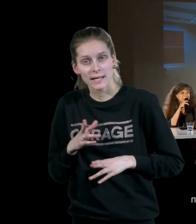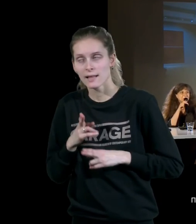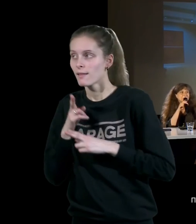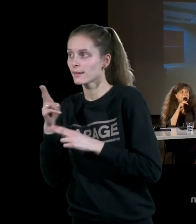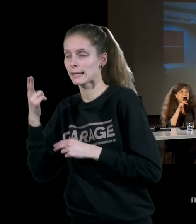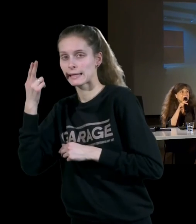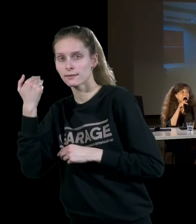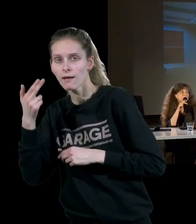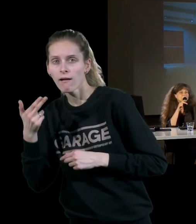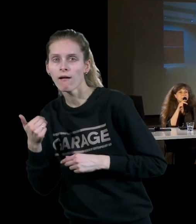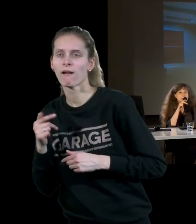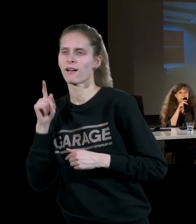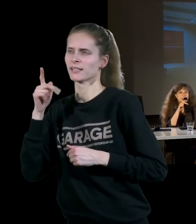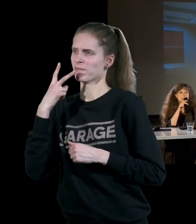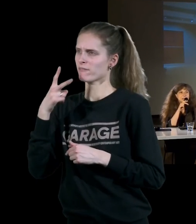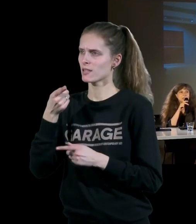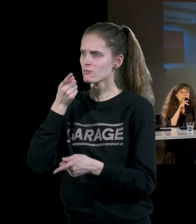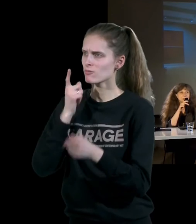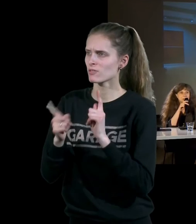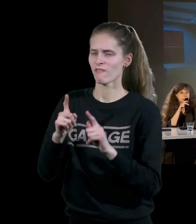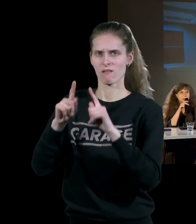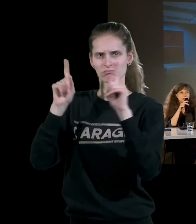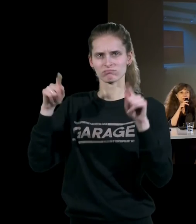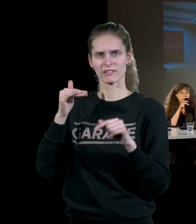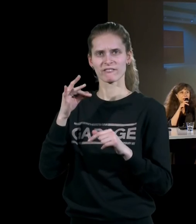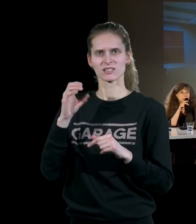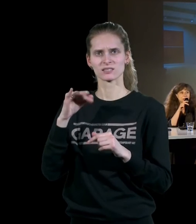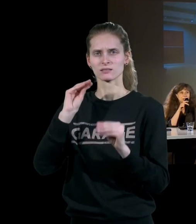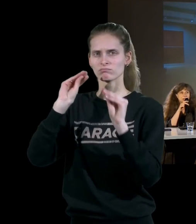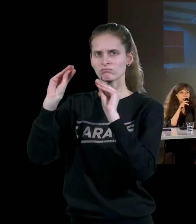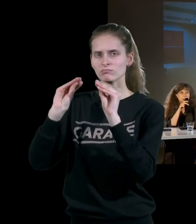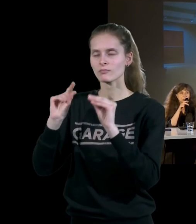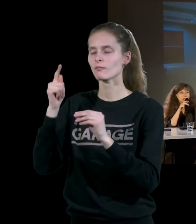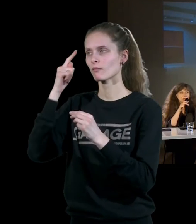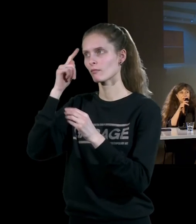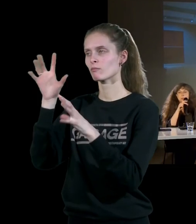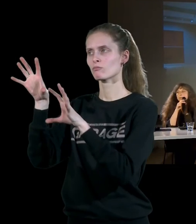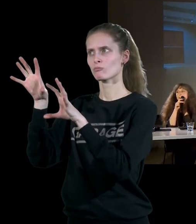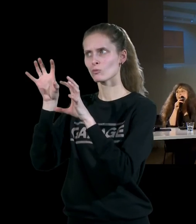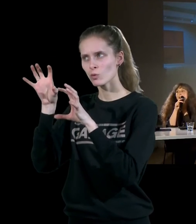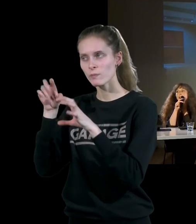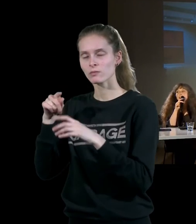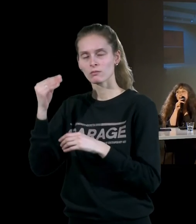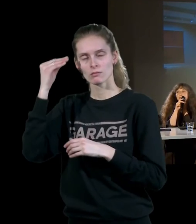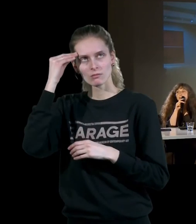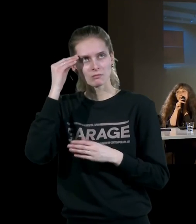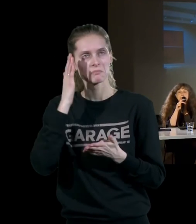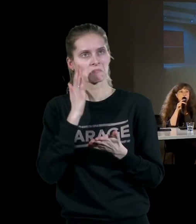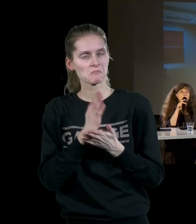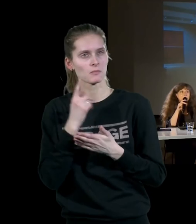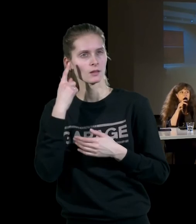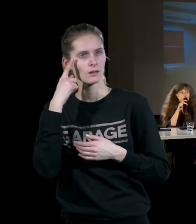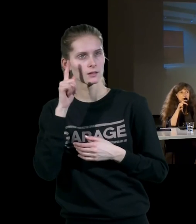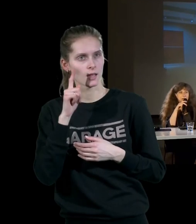росписи традиционные. Поэтому задача создать некое единое живописное цветовое пространство его страшно занимала. Для